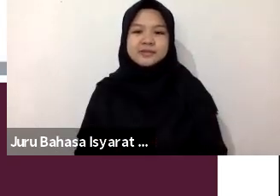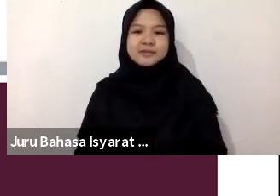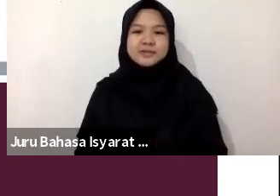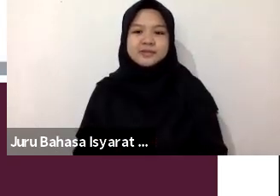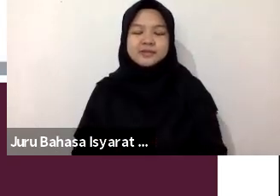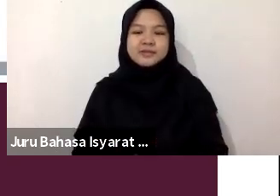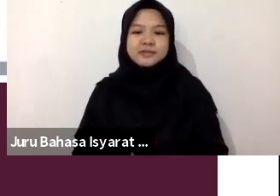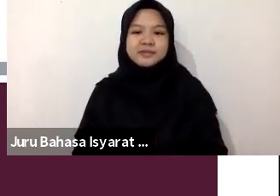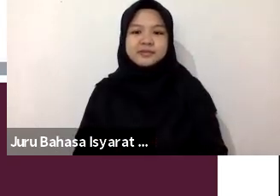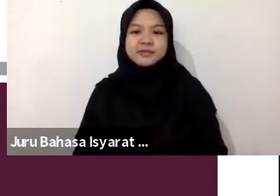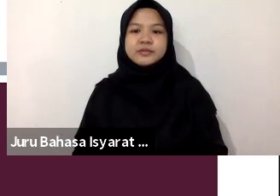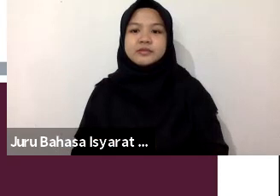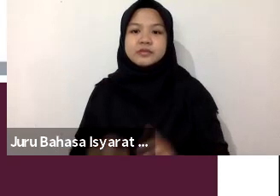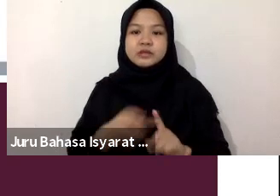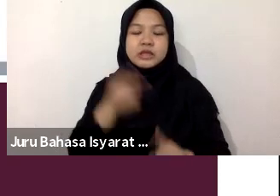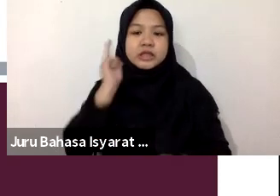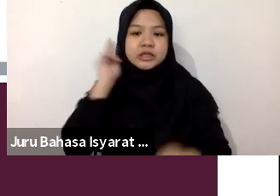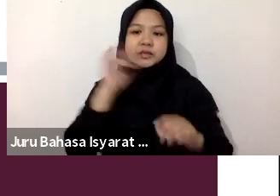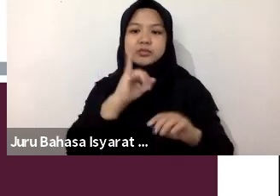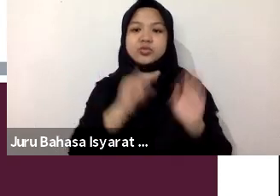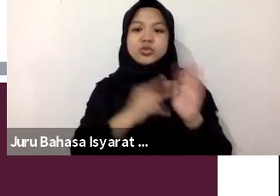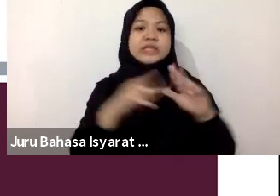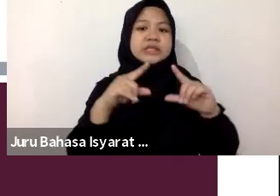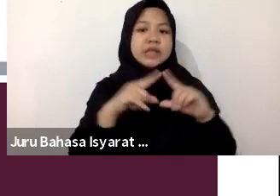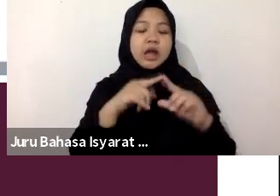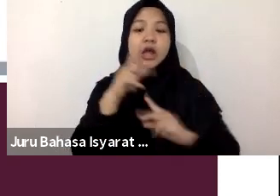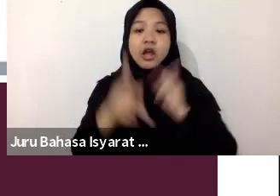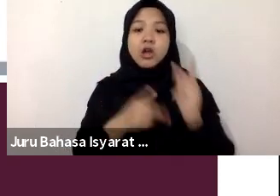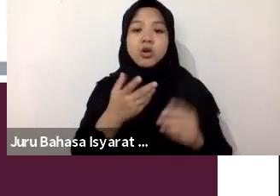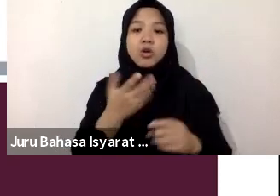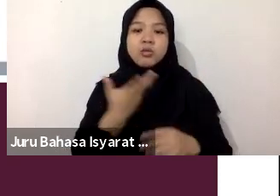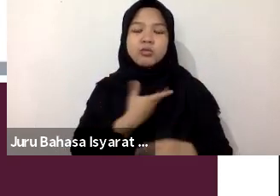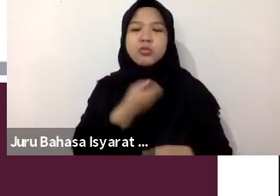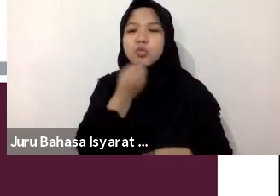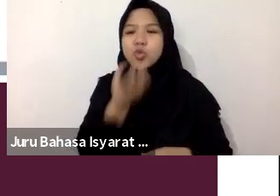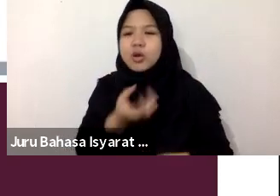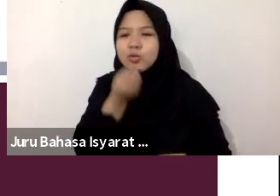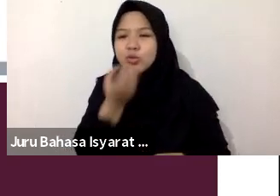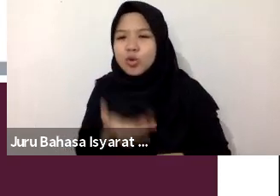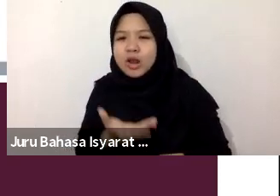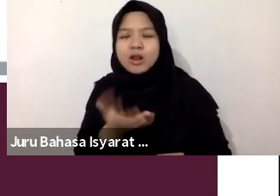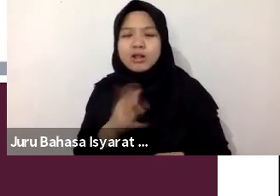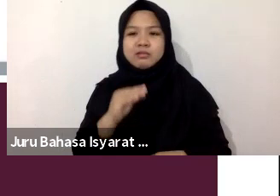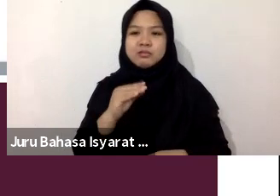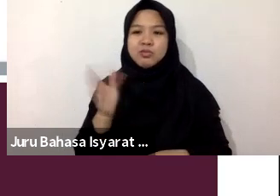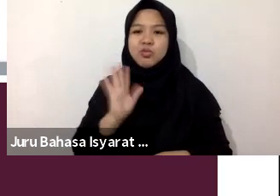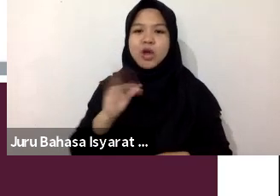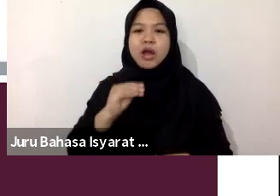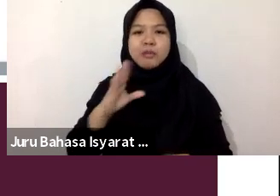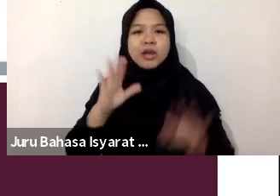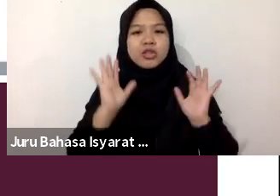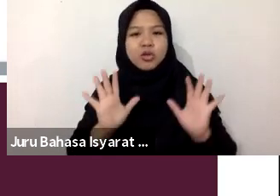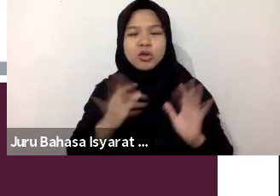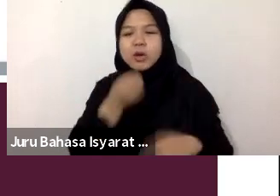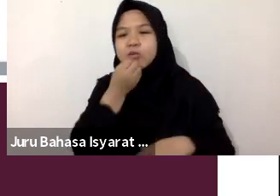selanjutnya dari Ina dok, kalau misalnya morning sickness-nya nggak cuma pagi dong nih